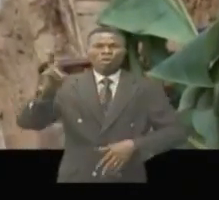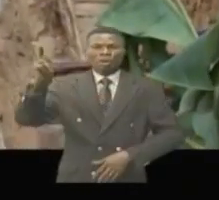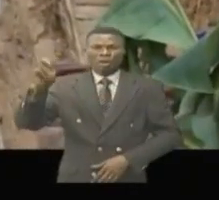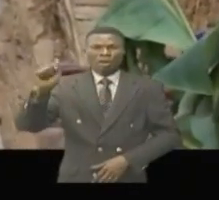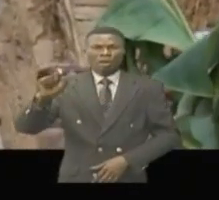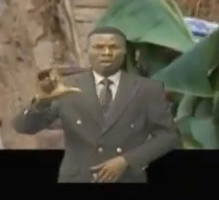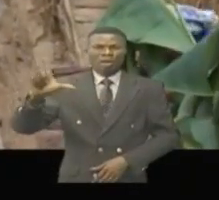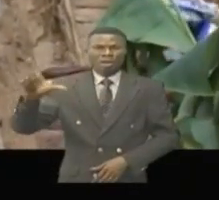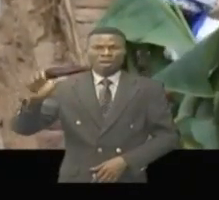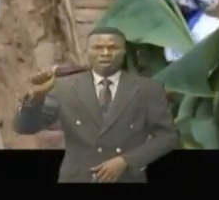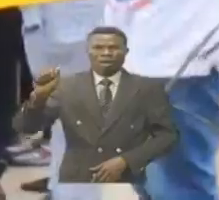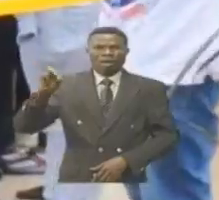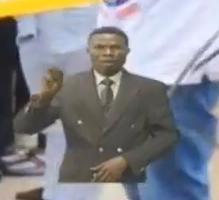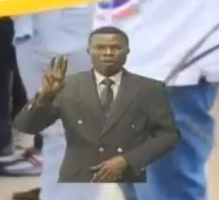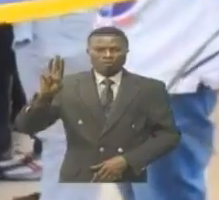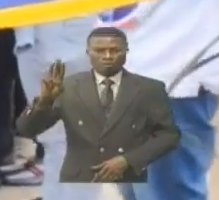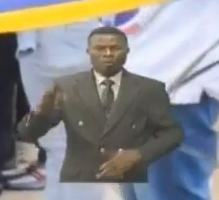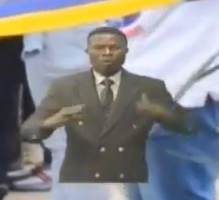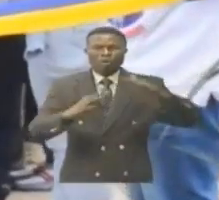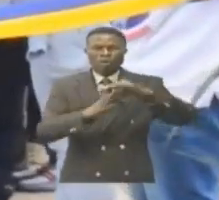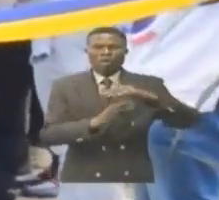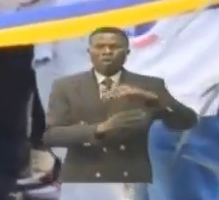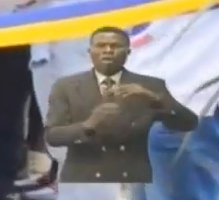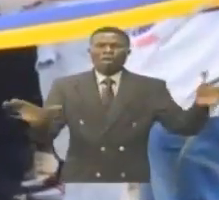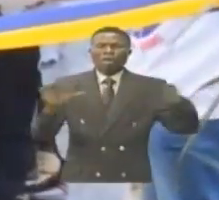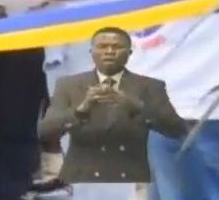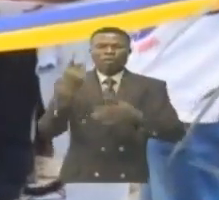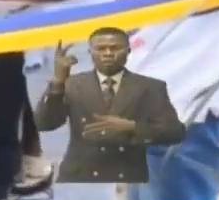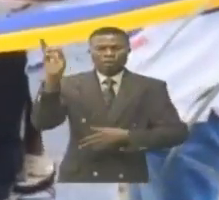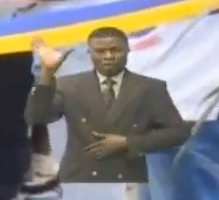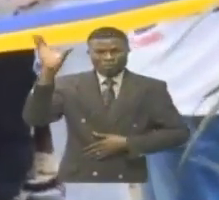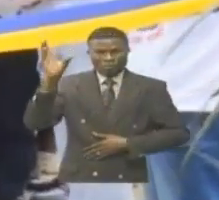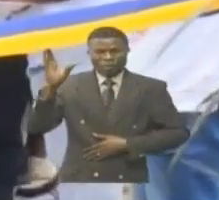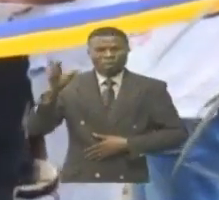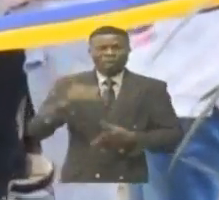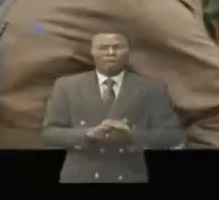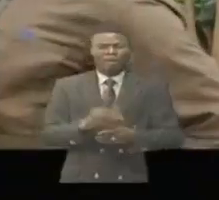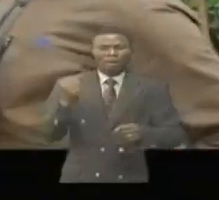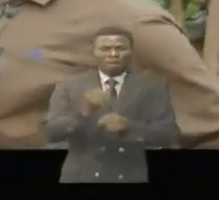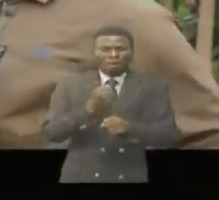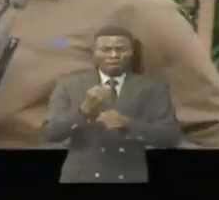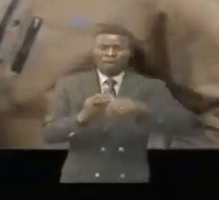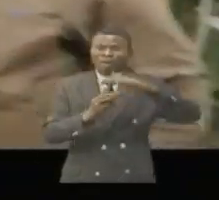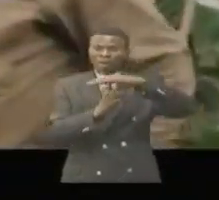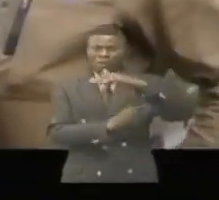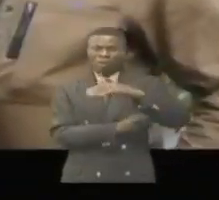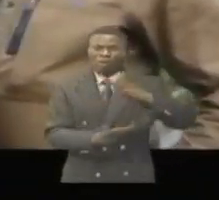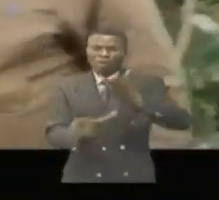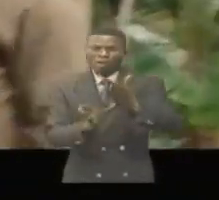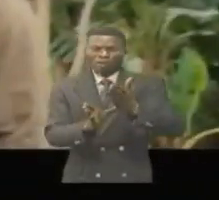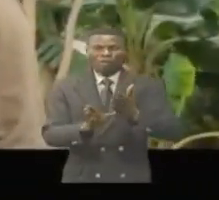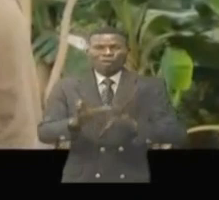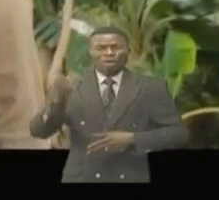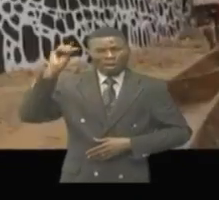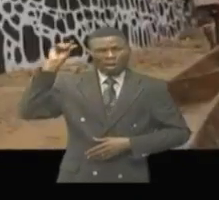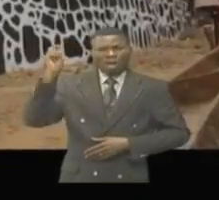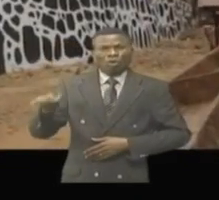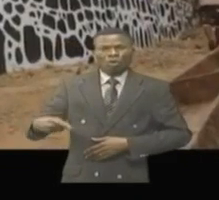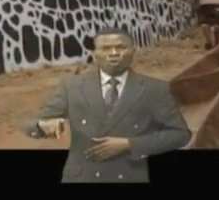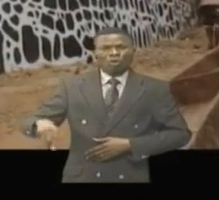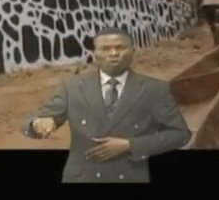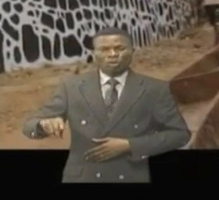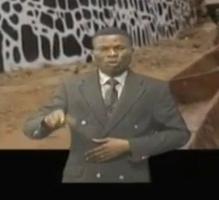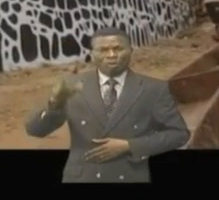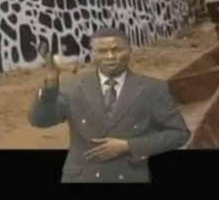quartiers Tintouzi et Mbangu dans la commune de Kalamu. Cet ouvrage est l'œuvre du vice-président de l'Assemblée provinciale du Congo central,